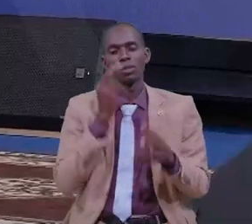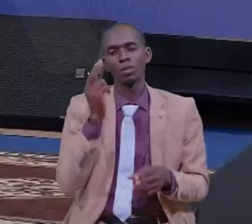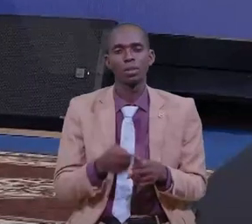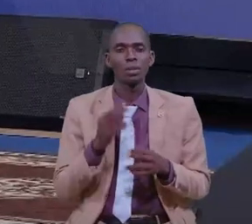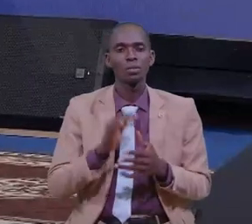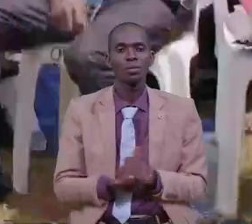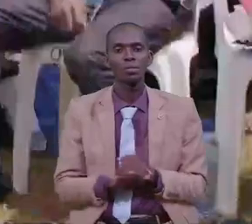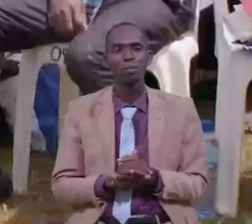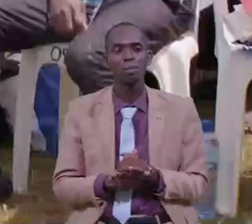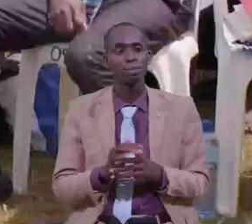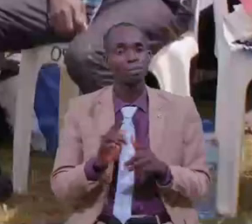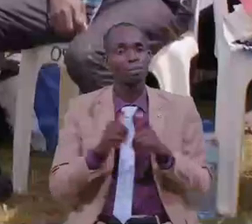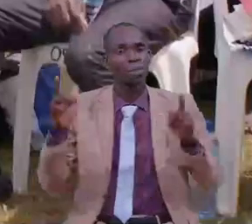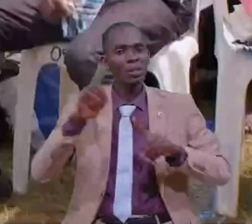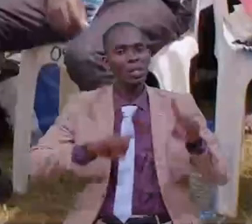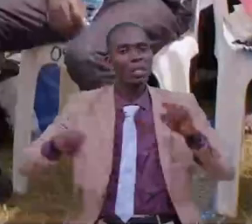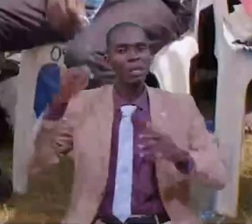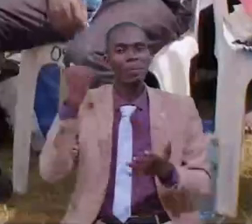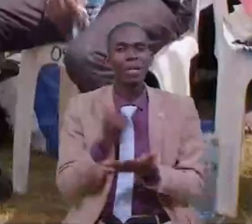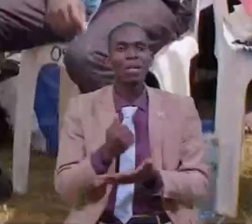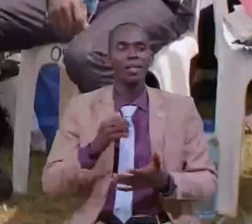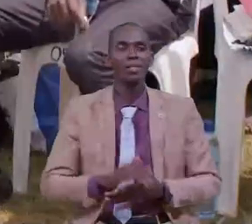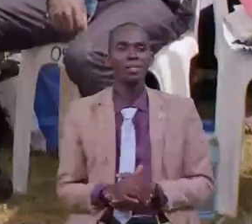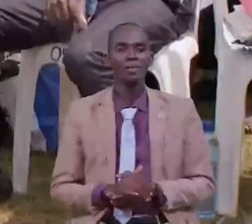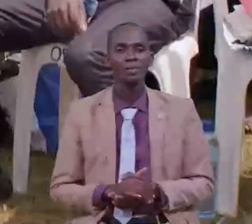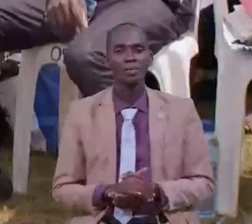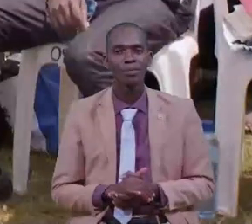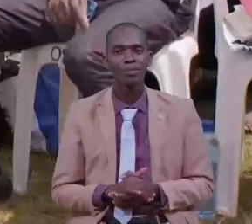pour toi au nom de Jésus. Amen.